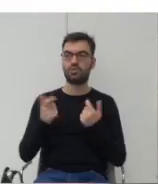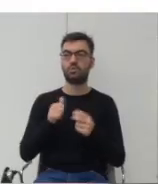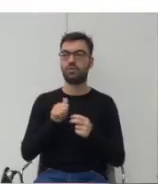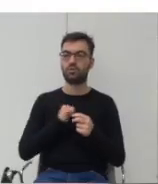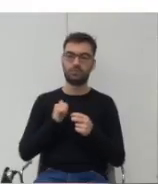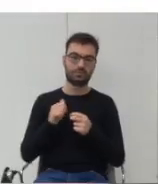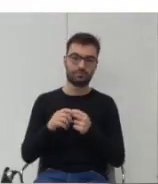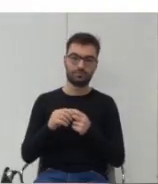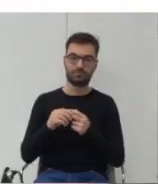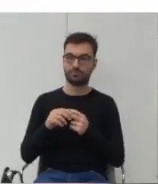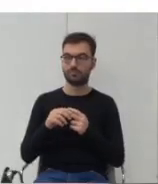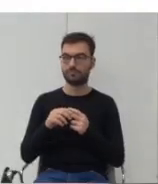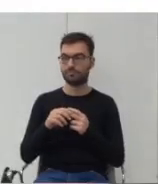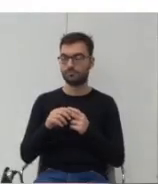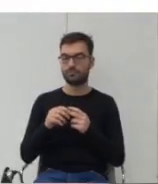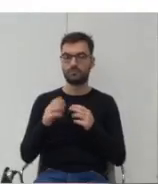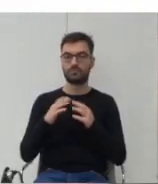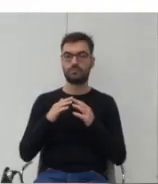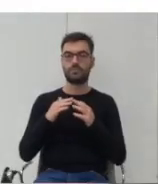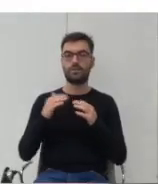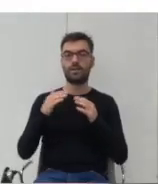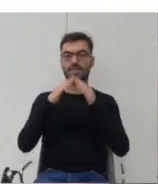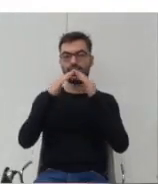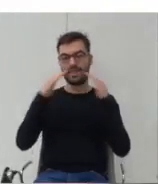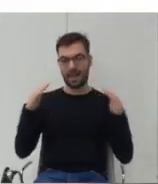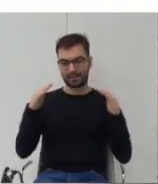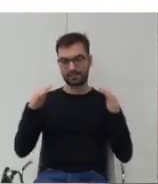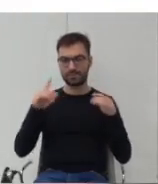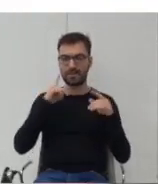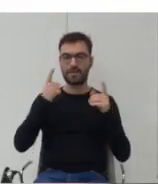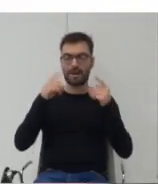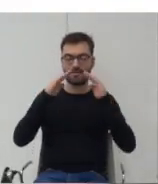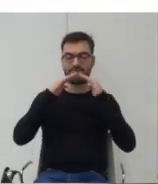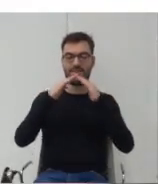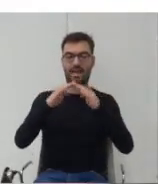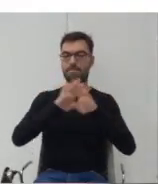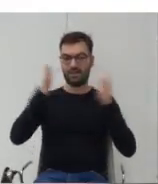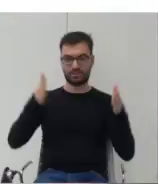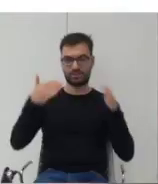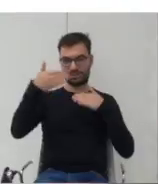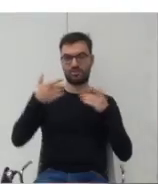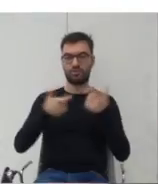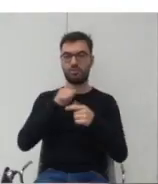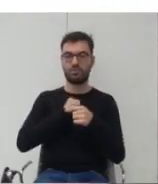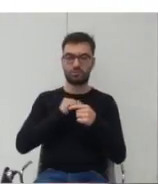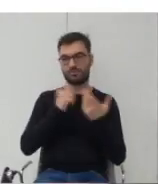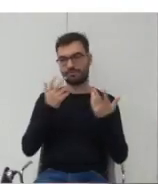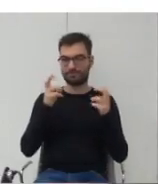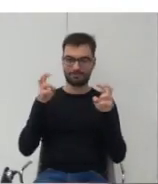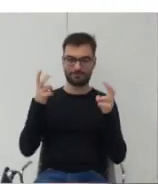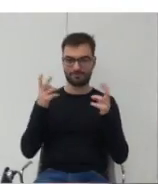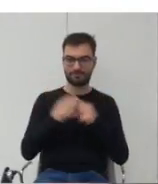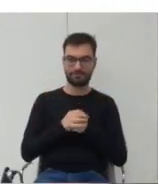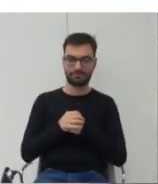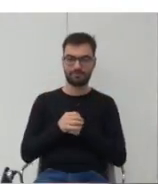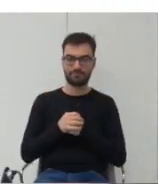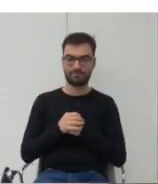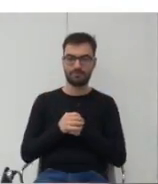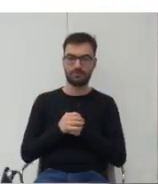sobie takie tam pod daszkiem, po prostu taką wiatką bez ścian, urządziła sobie coś w rodzaju